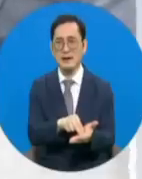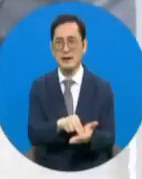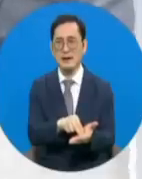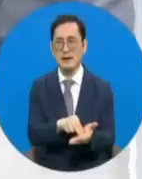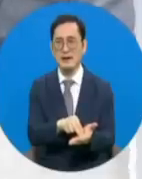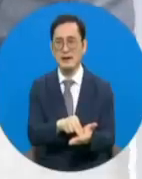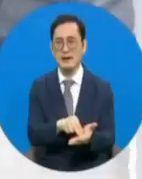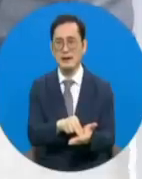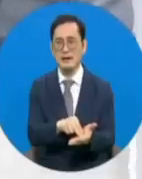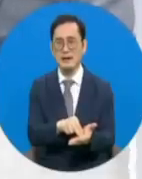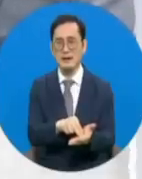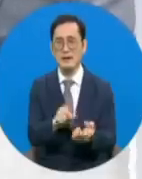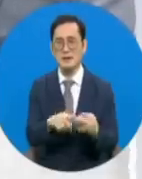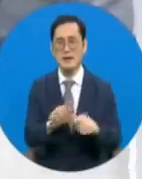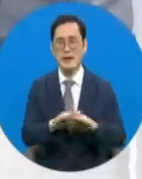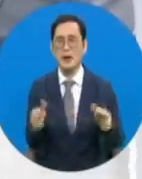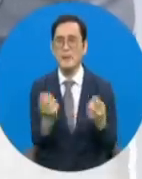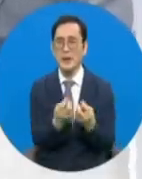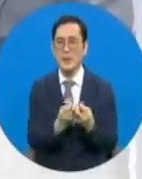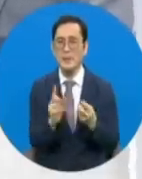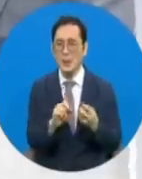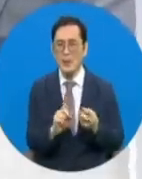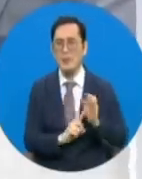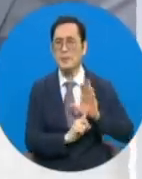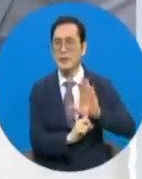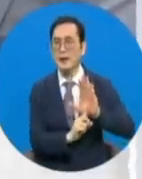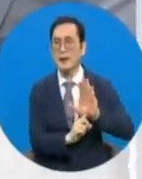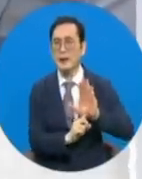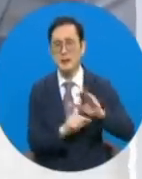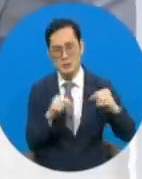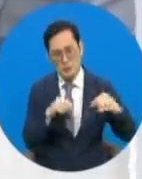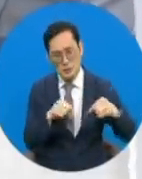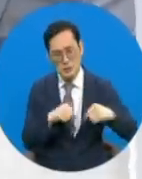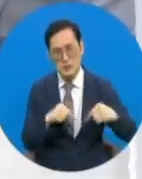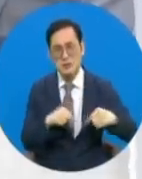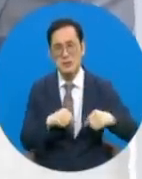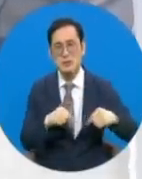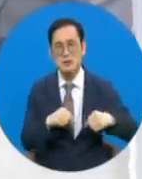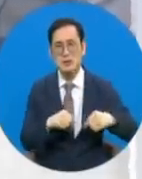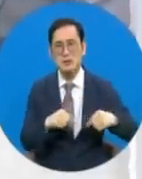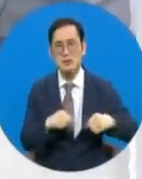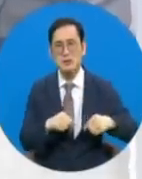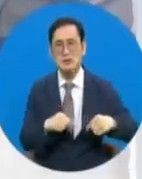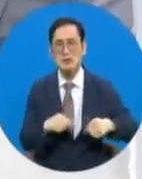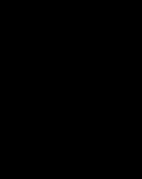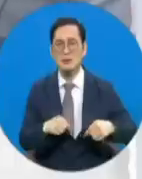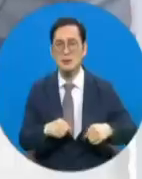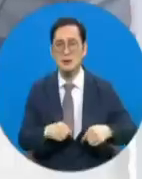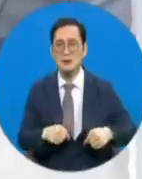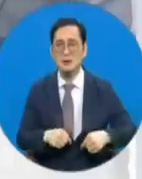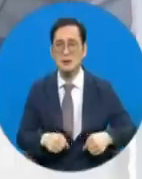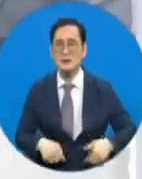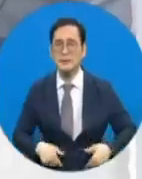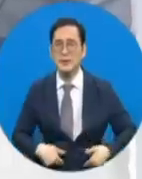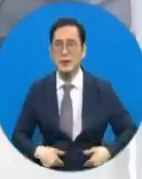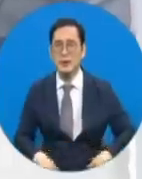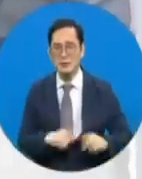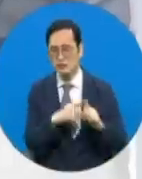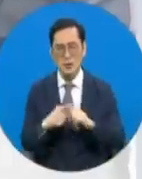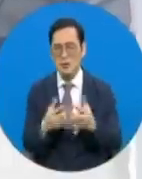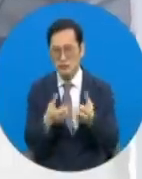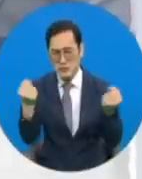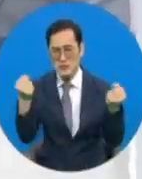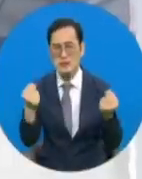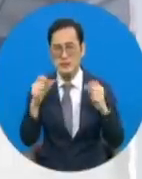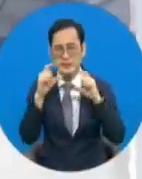구조적 대안을 갖고 있느냐, 이런 것을 정면적으로 논의해야 될 시대가, 시점이 왔다, 그렇게 봐야 될 것 같습니다.